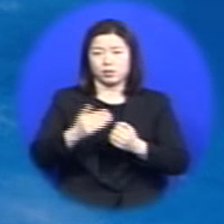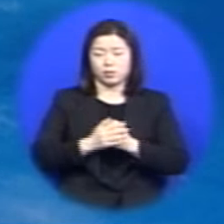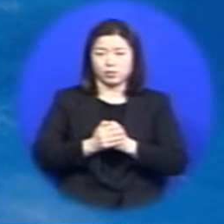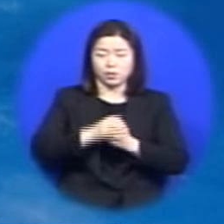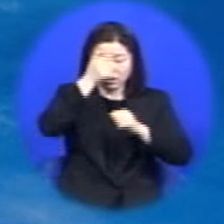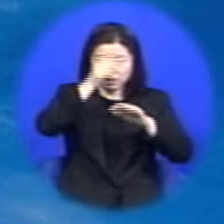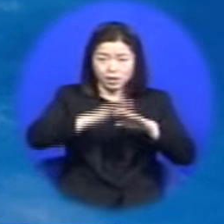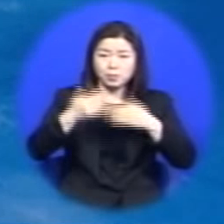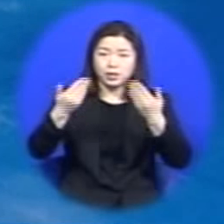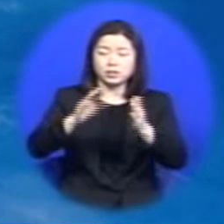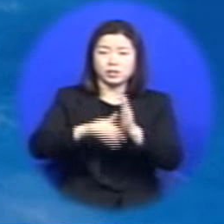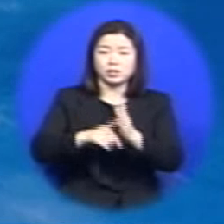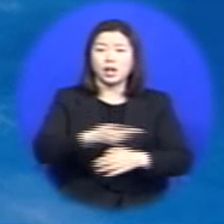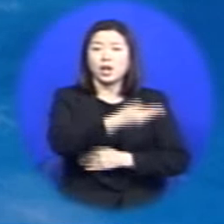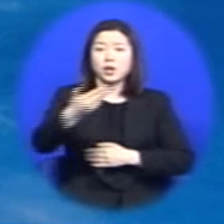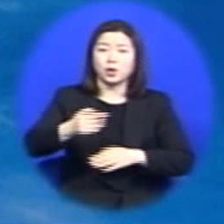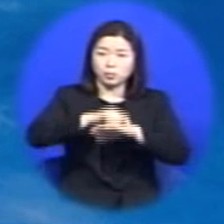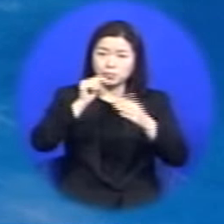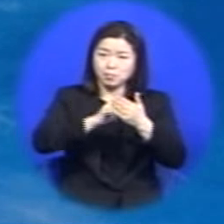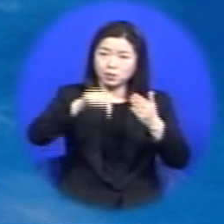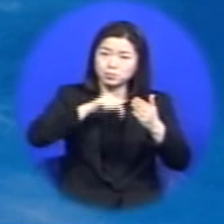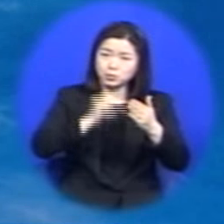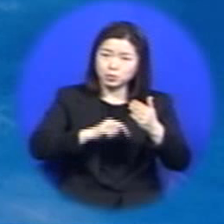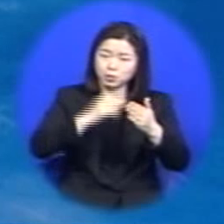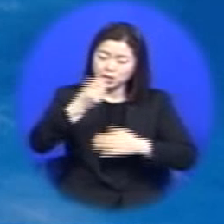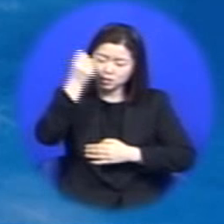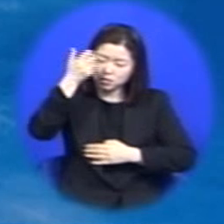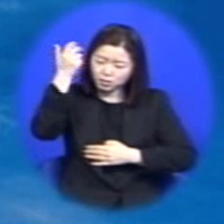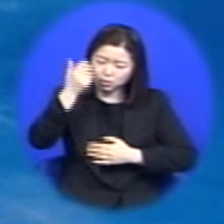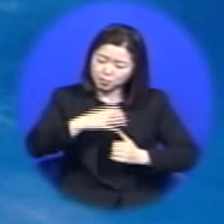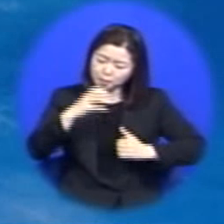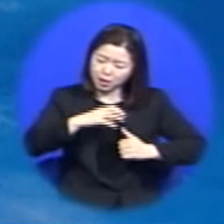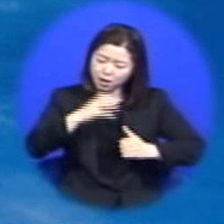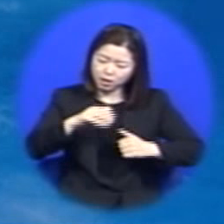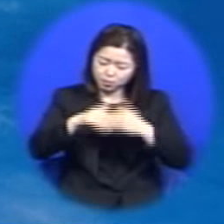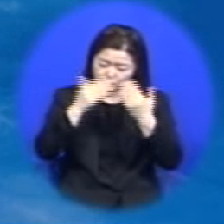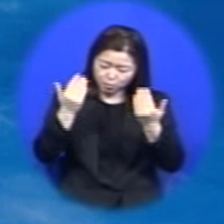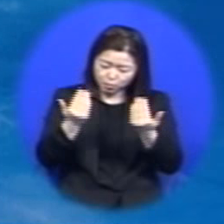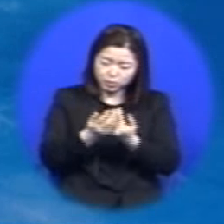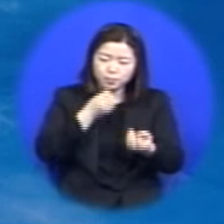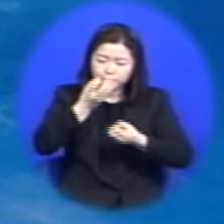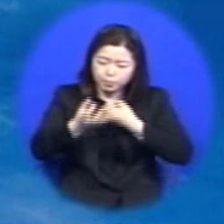예배드리면서 여러분들의 마음속에 성령께서 책망하시는 것 정말 토해놓으셔야 돼요.